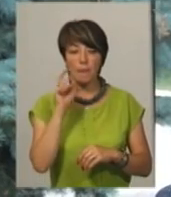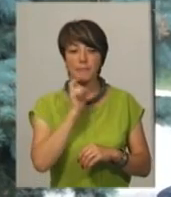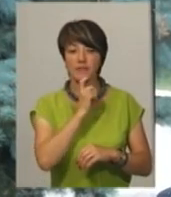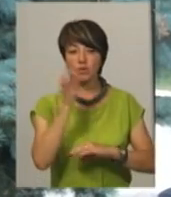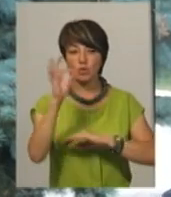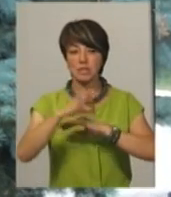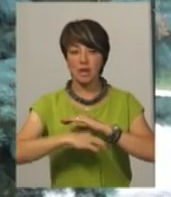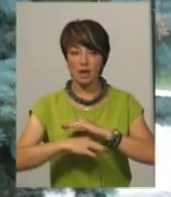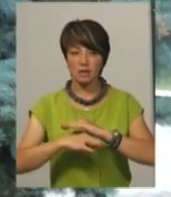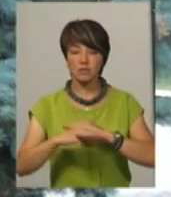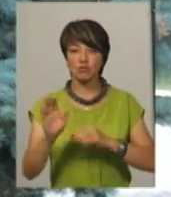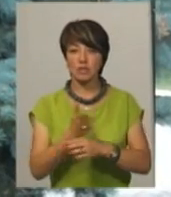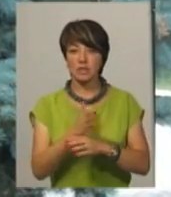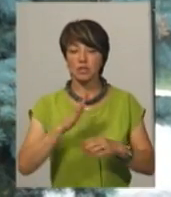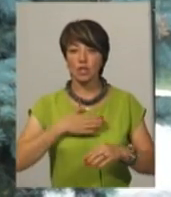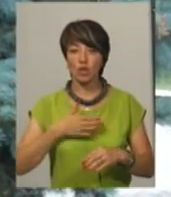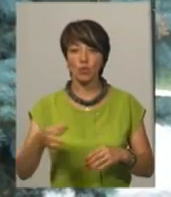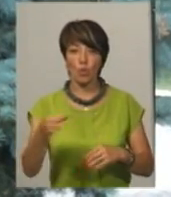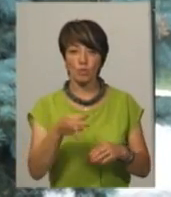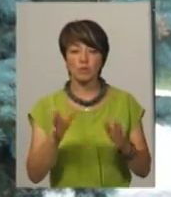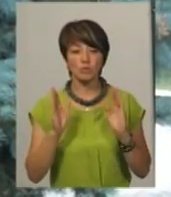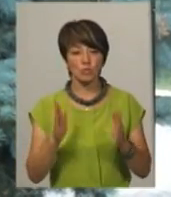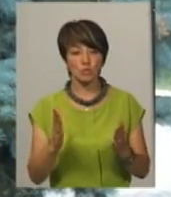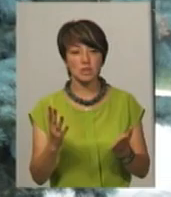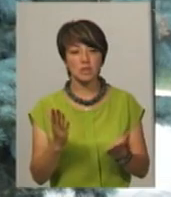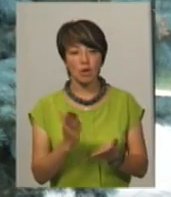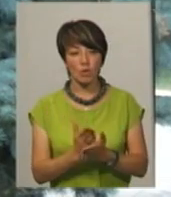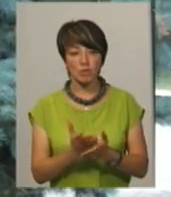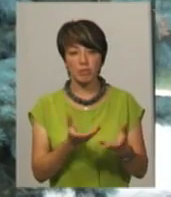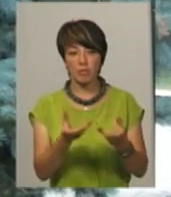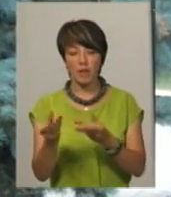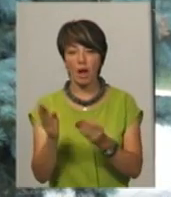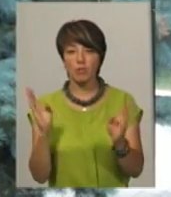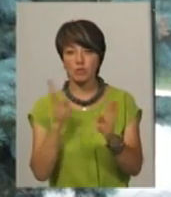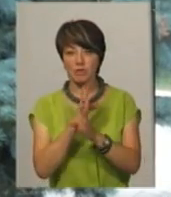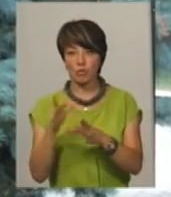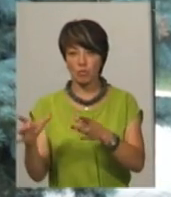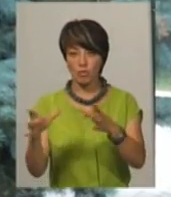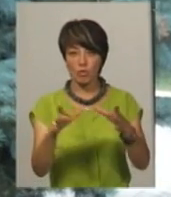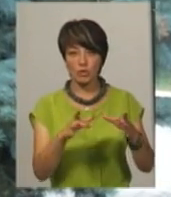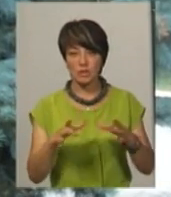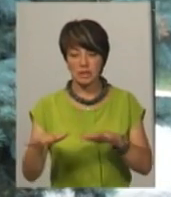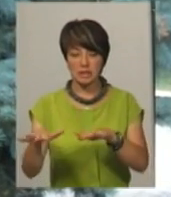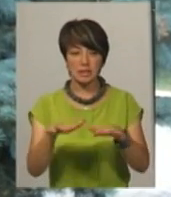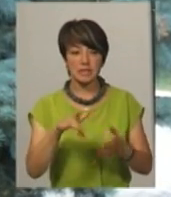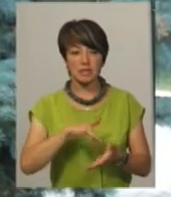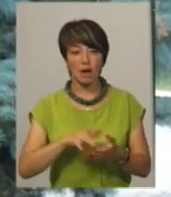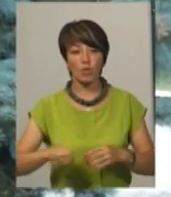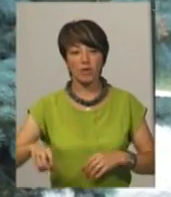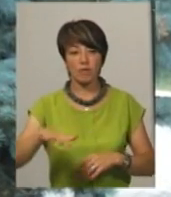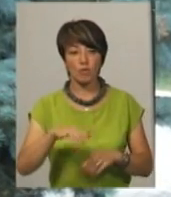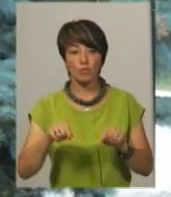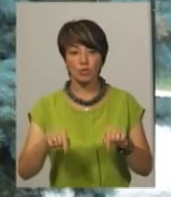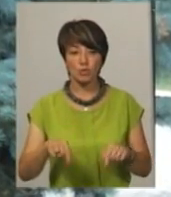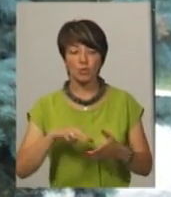північно-західна і західні частини нашої області будуть знаходитись під впливом атмосферного фронту, що переміщується з Центральної Європи. Тут